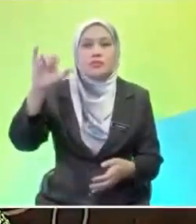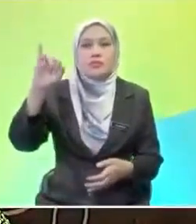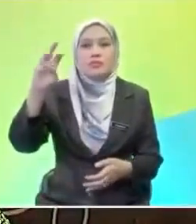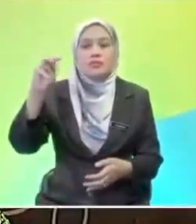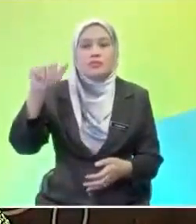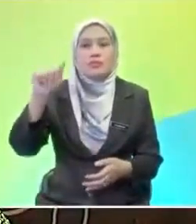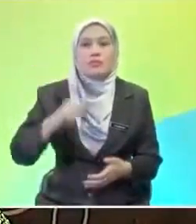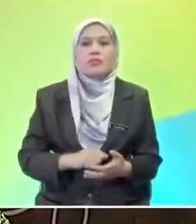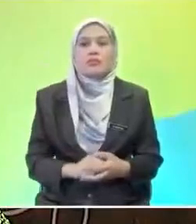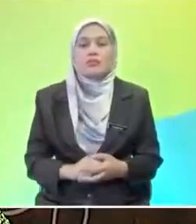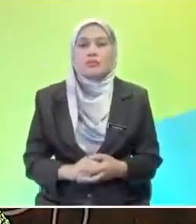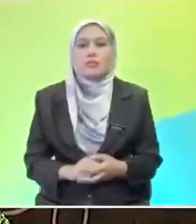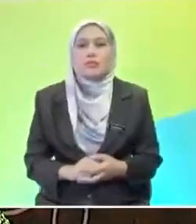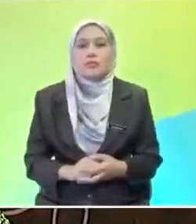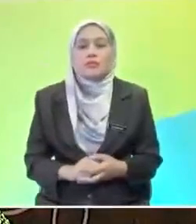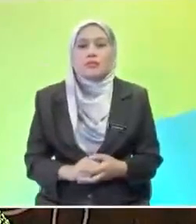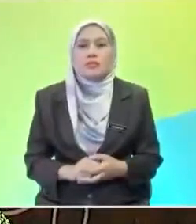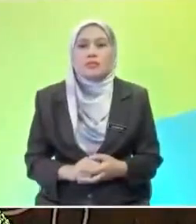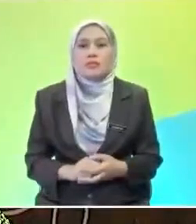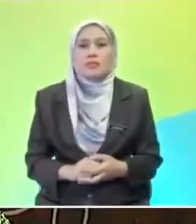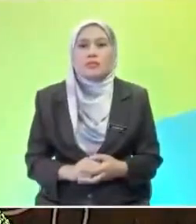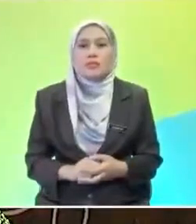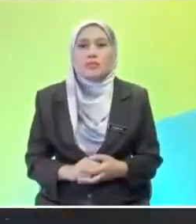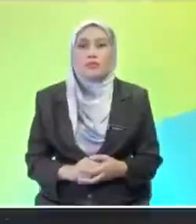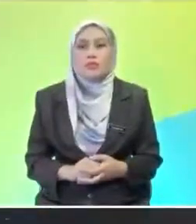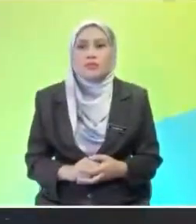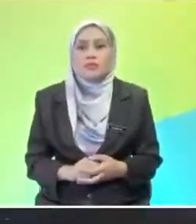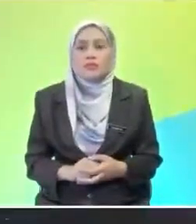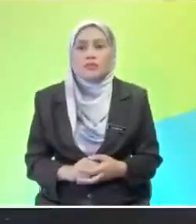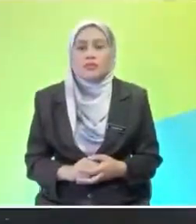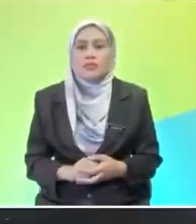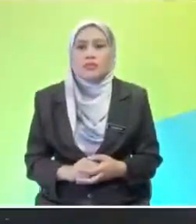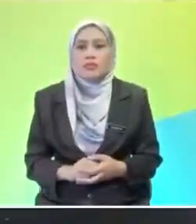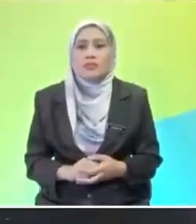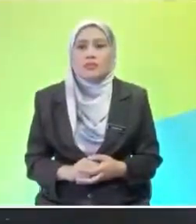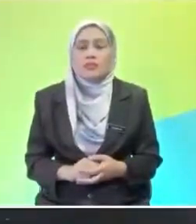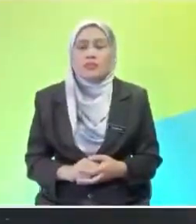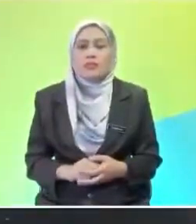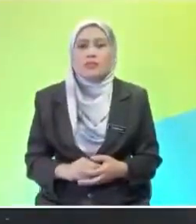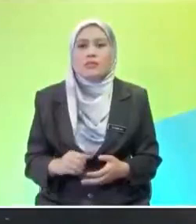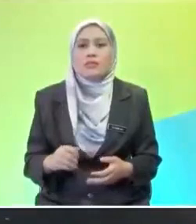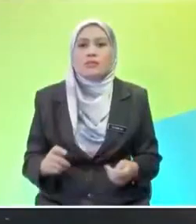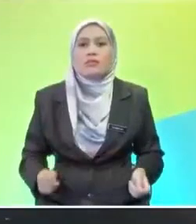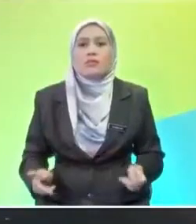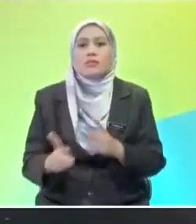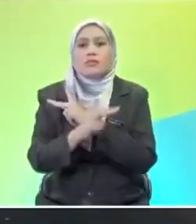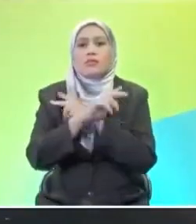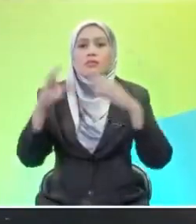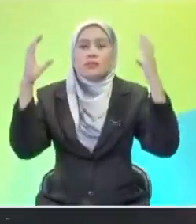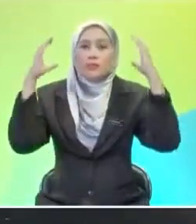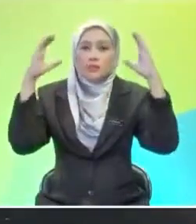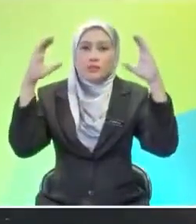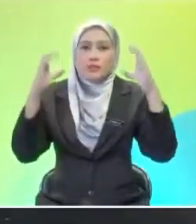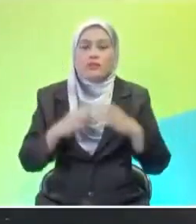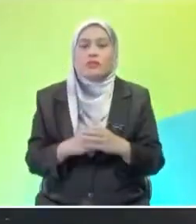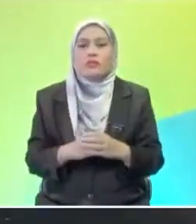ini. Okey, baiklah di Pelanta Delima KPM. Terima kasih cikgu. Terima kasih cikgu Rahimah kerana